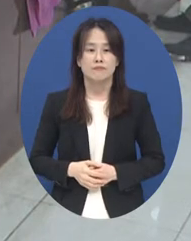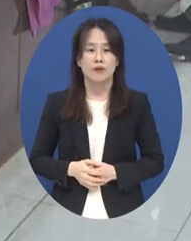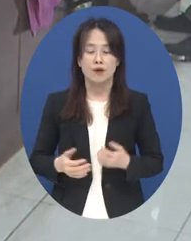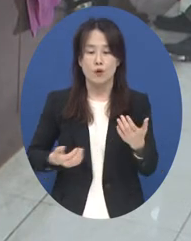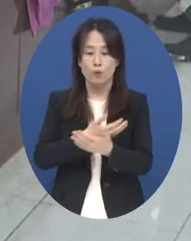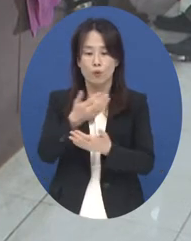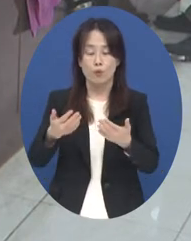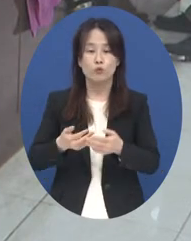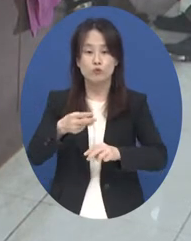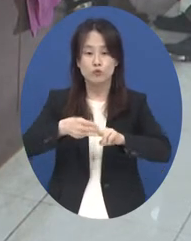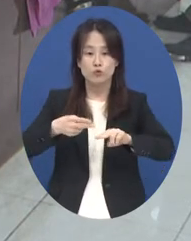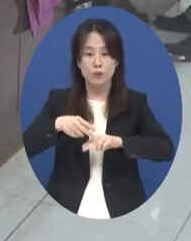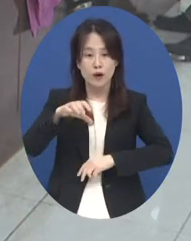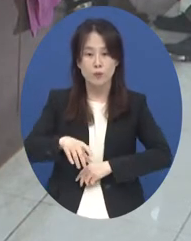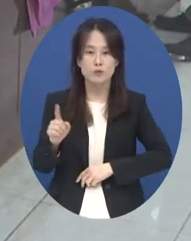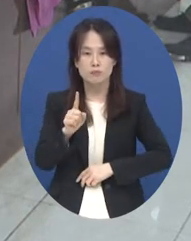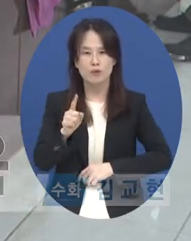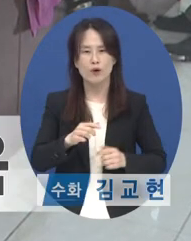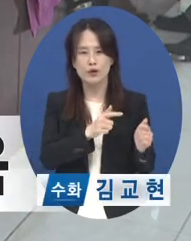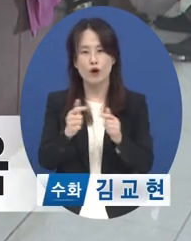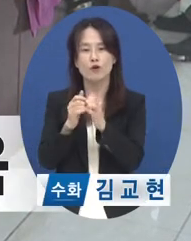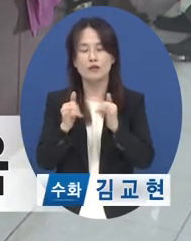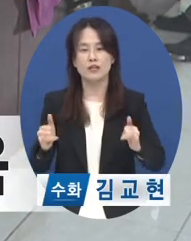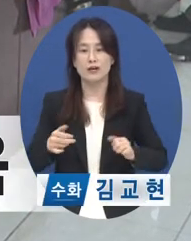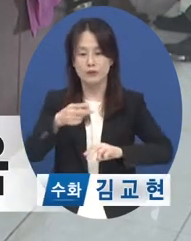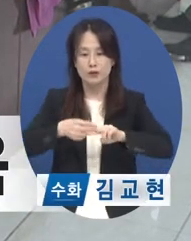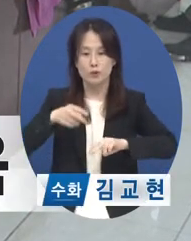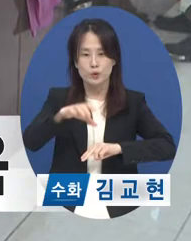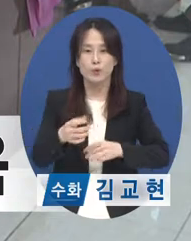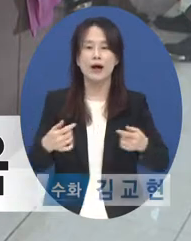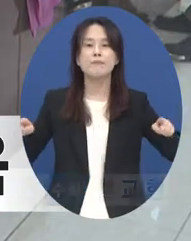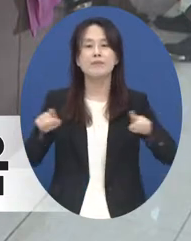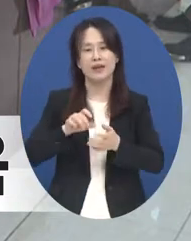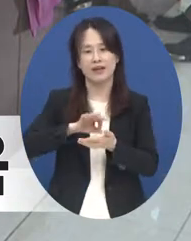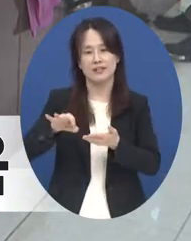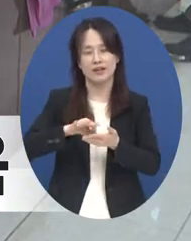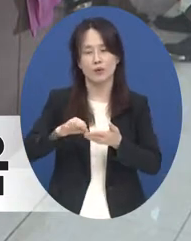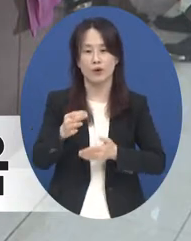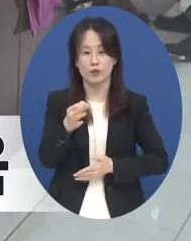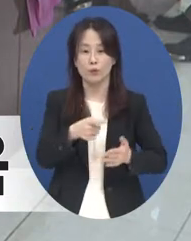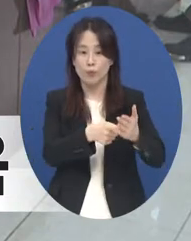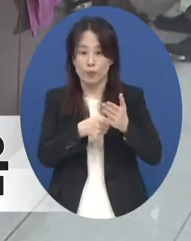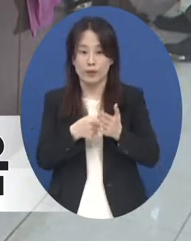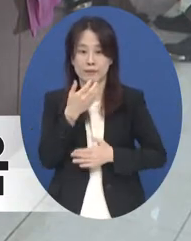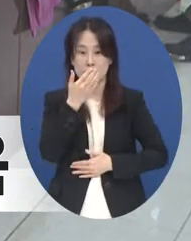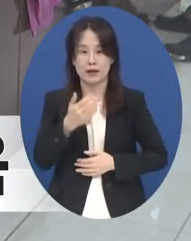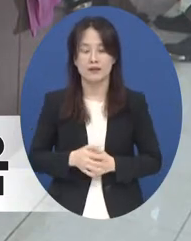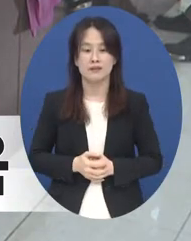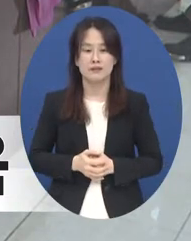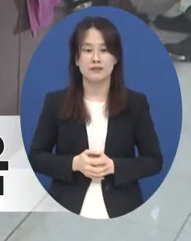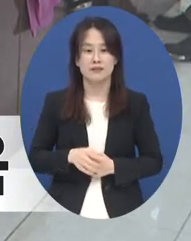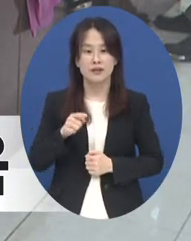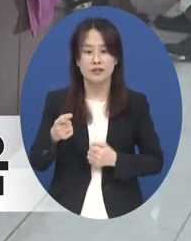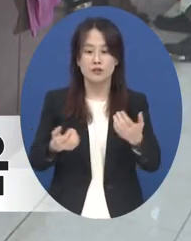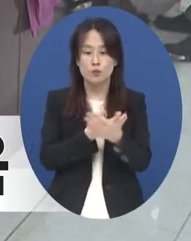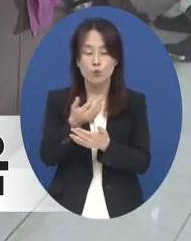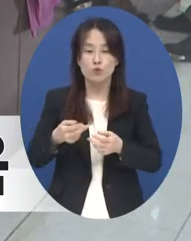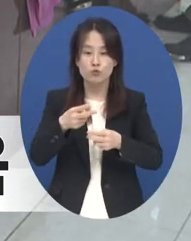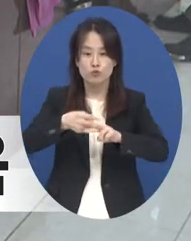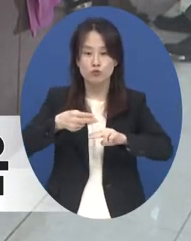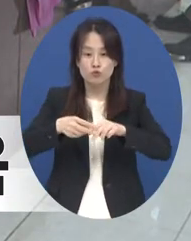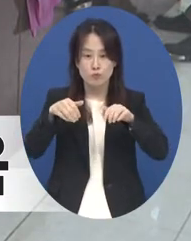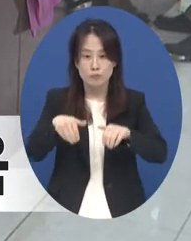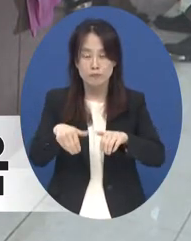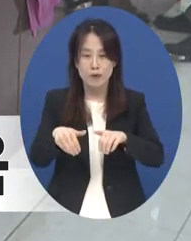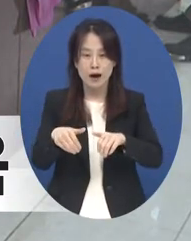공유 주방은 여러 명의 영업자들이 조리장을 함께 사용해 창업 초기 투자 비용을 줄일 수 있는데요. 경기도가 이런 공유 주방